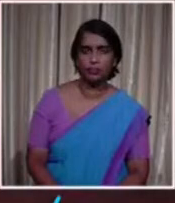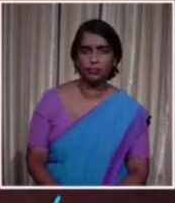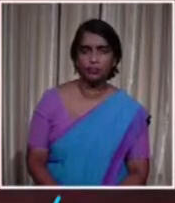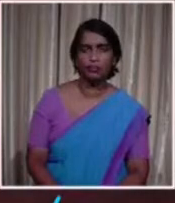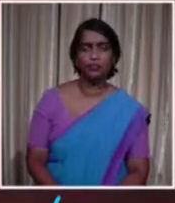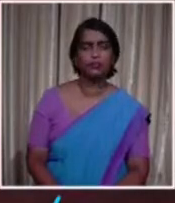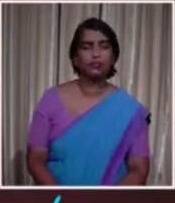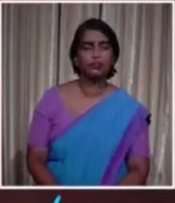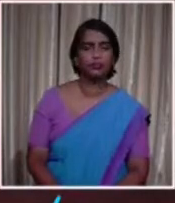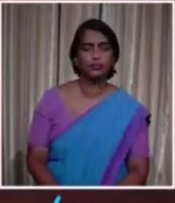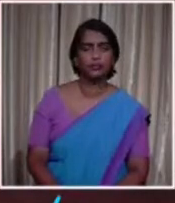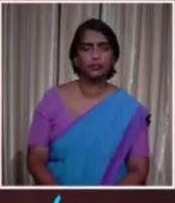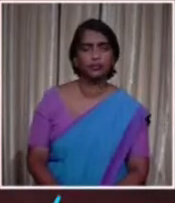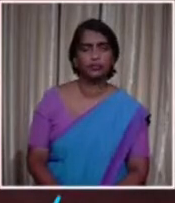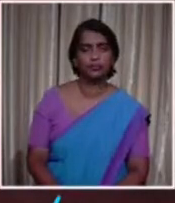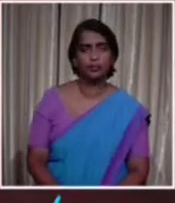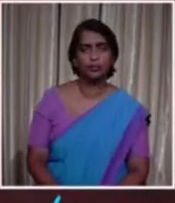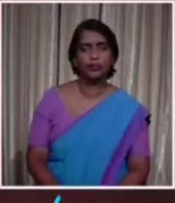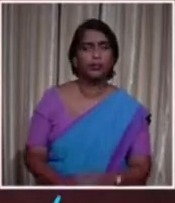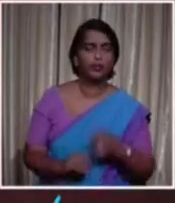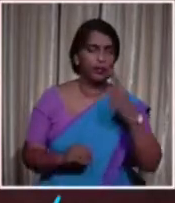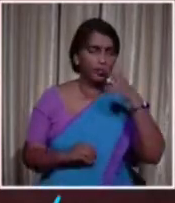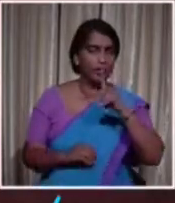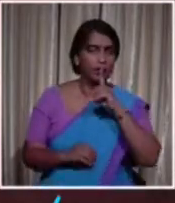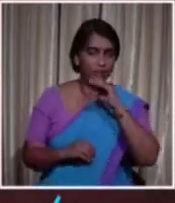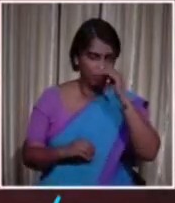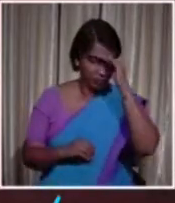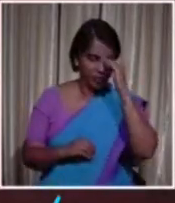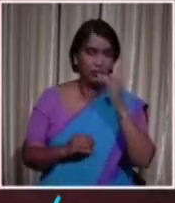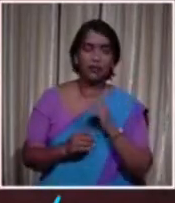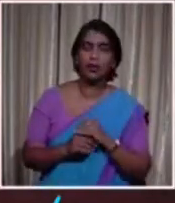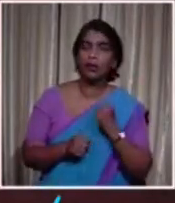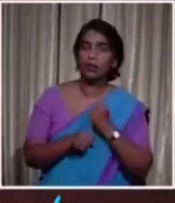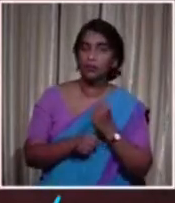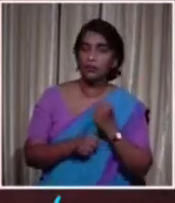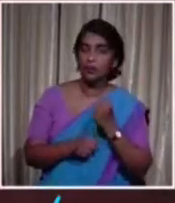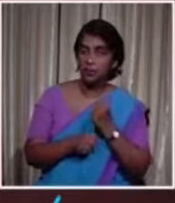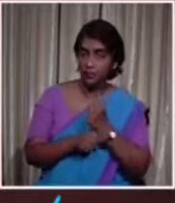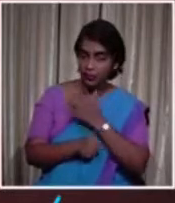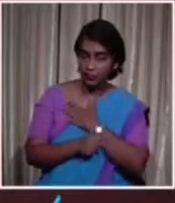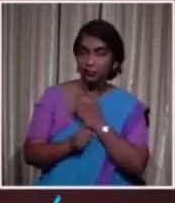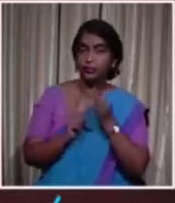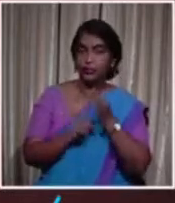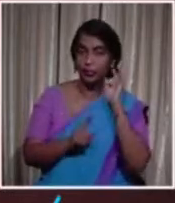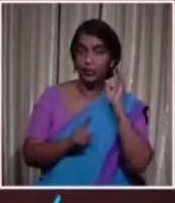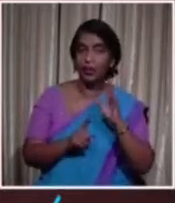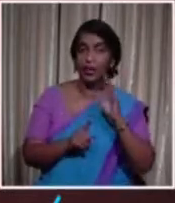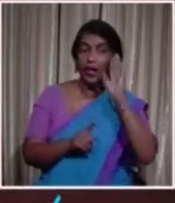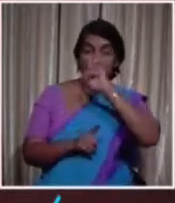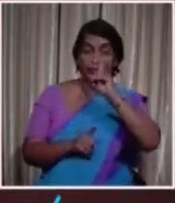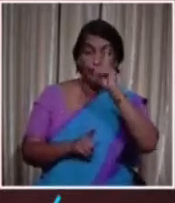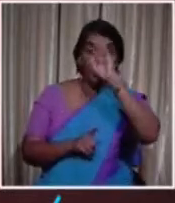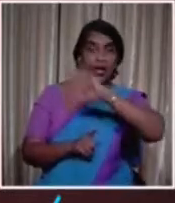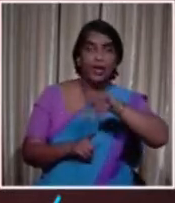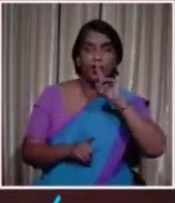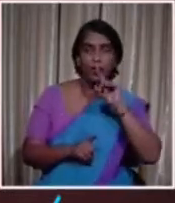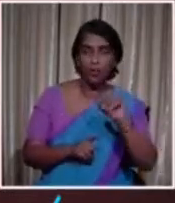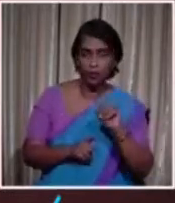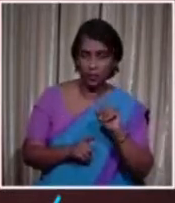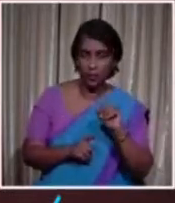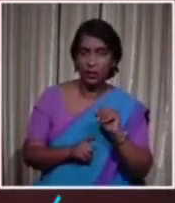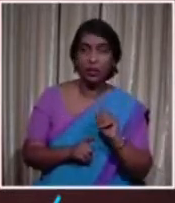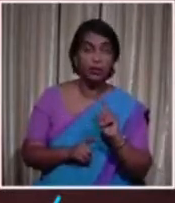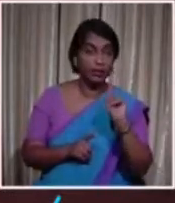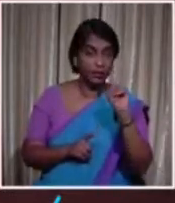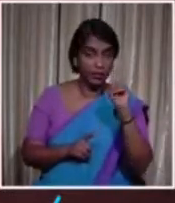ගරු නියෝජක කතානායකතුමනි ගෝඨාභය ජනාධිපතිතුමා ඉස්සල්ලාම එන්න කිව්වේ කාටද? ඉස්සල්ලාම